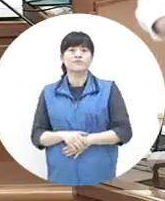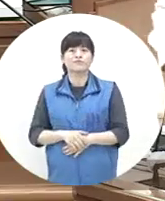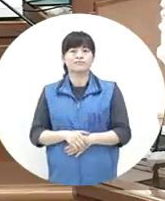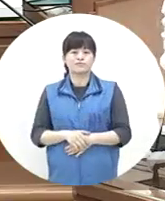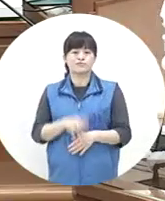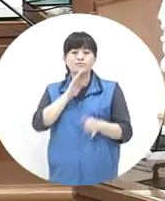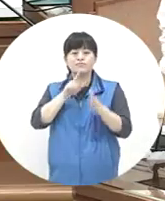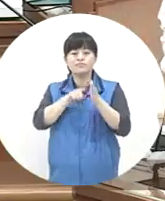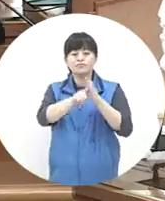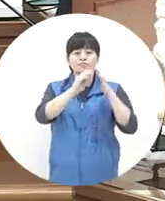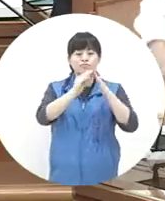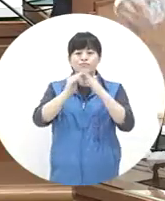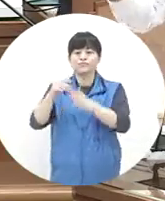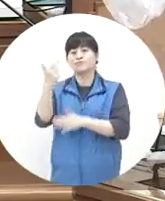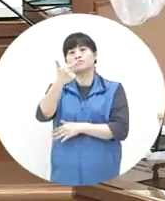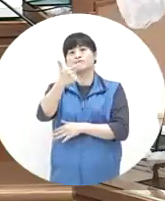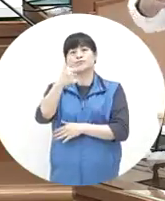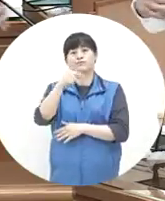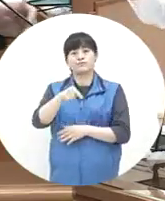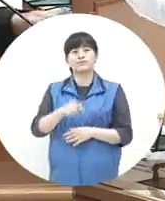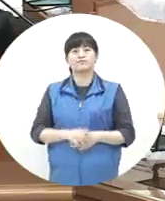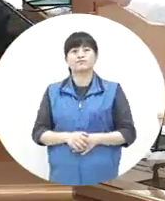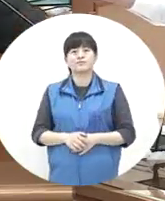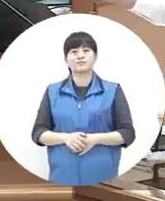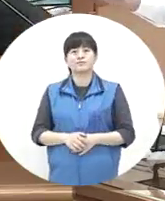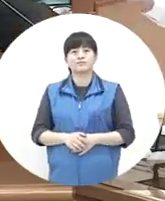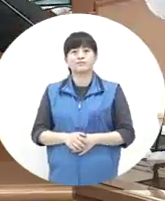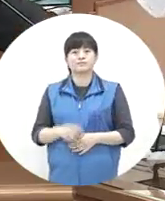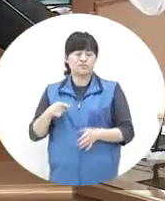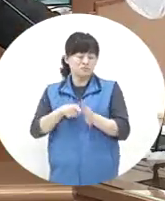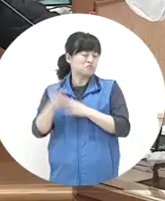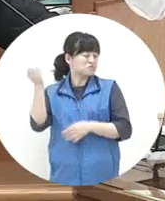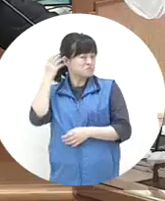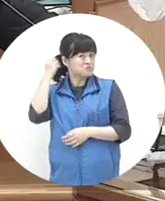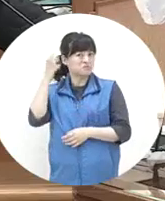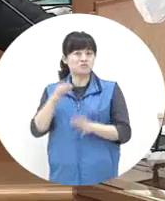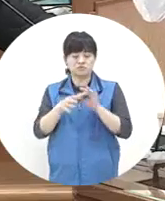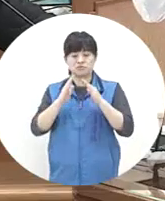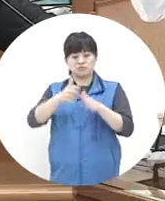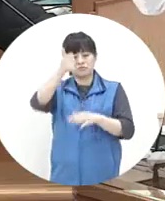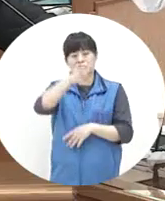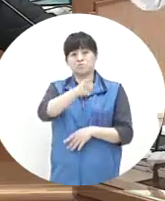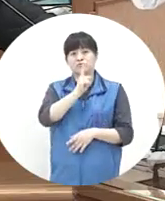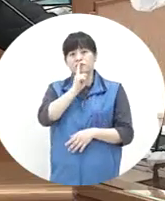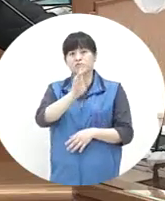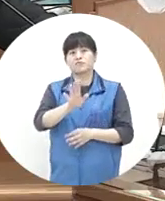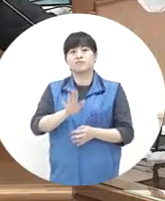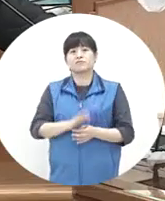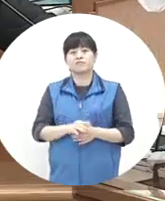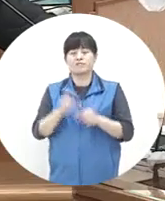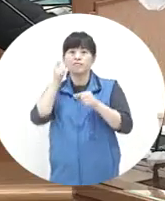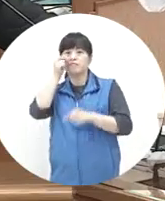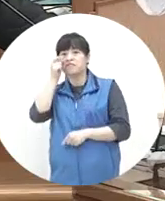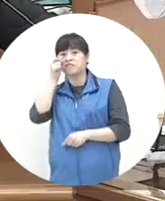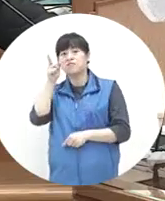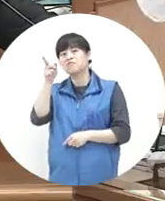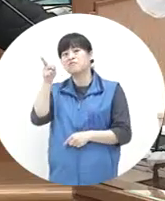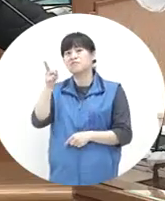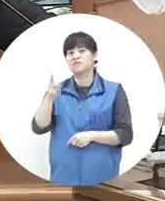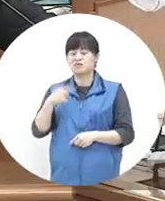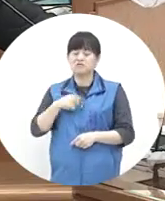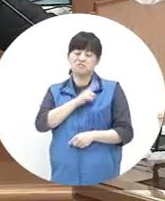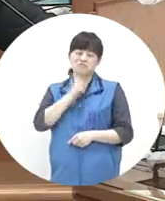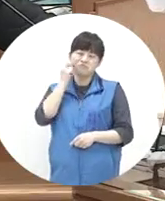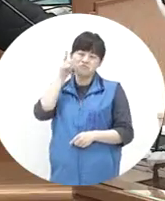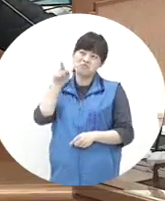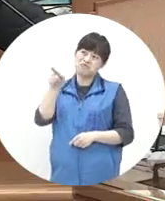市跟直辖市。直辖市我一直听到说，因为市长您有说嘛，台南好像你感觉